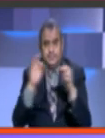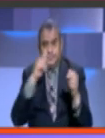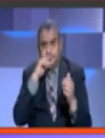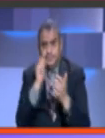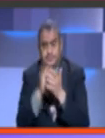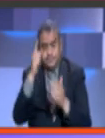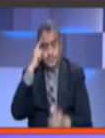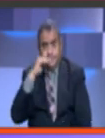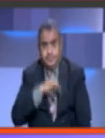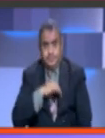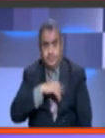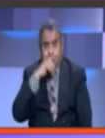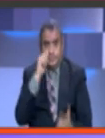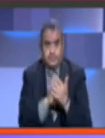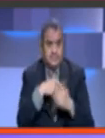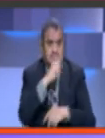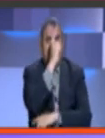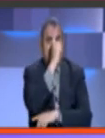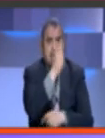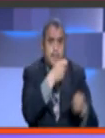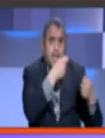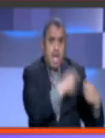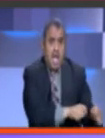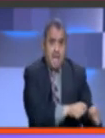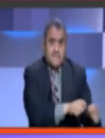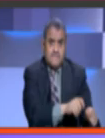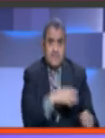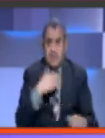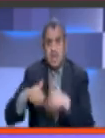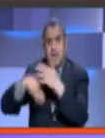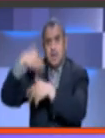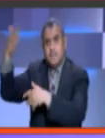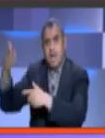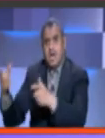من المنطق إن احنا نقفل المساجد ونتجمع على شيء أقل أهمية.